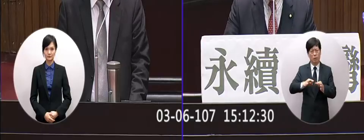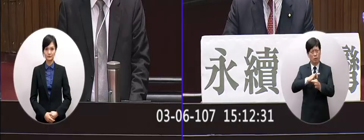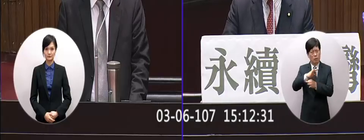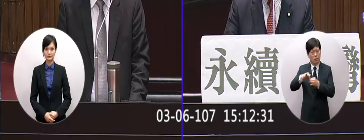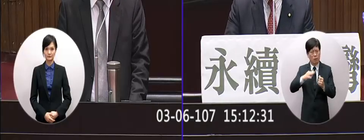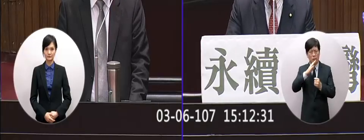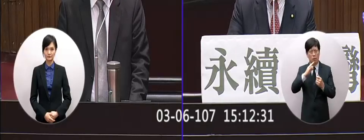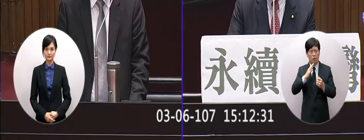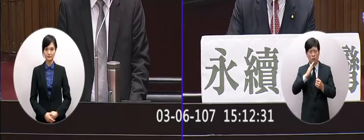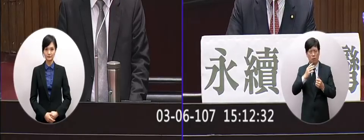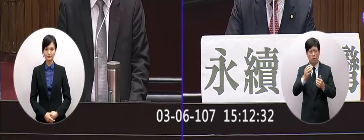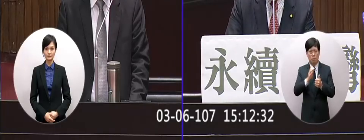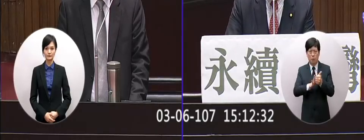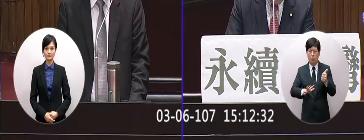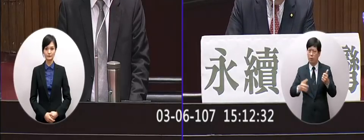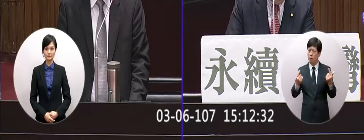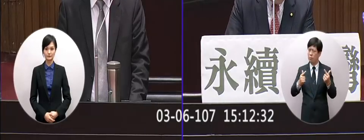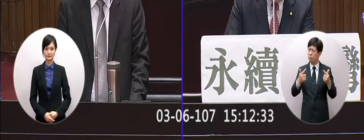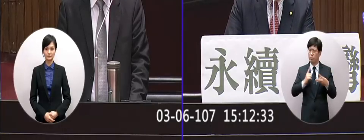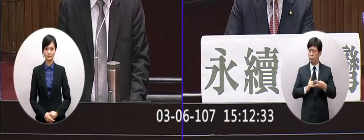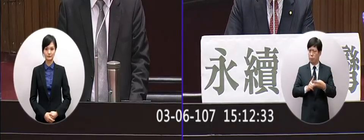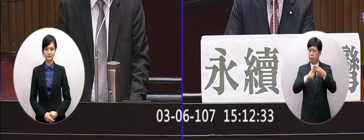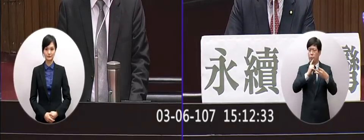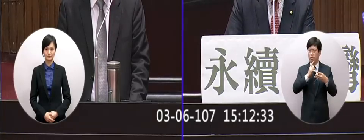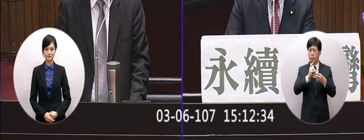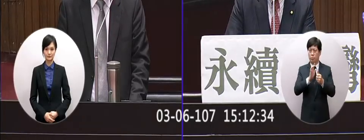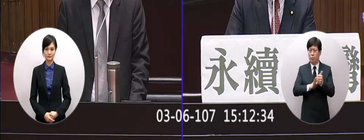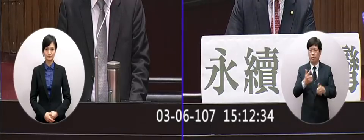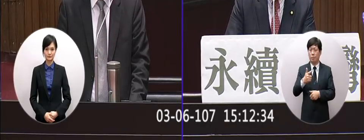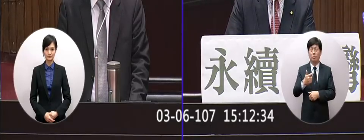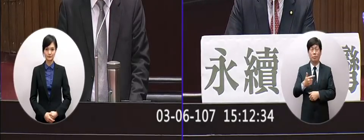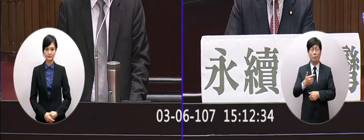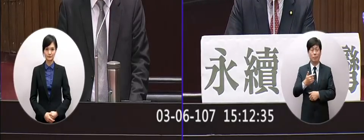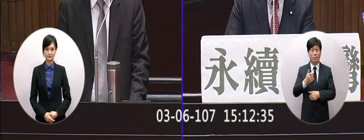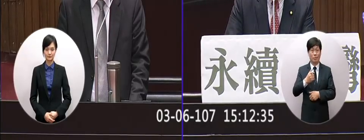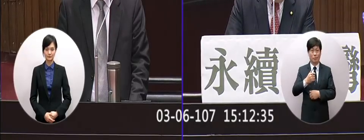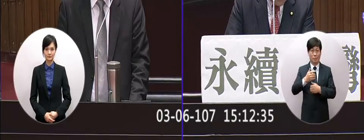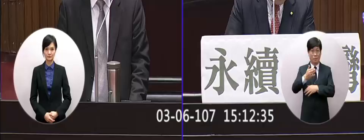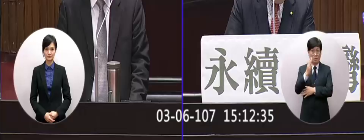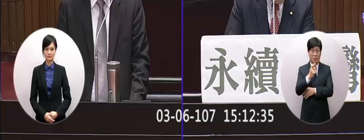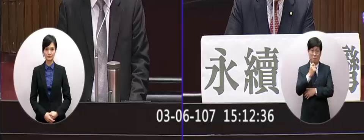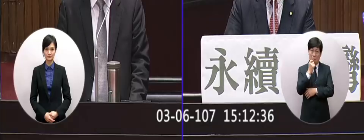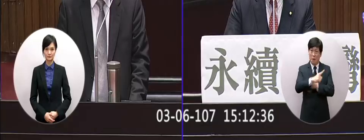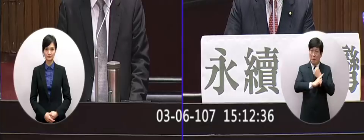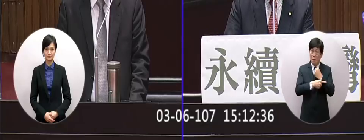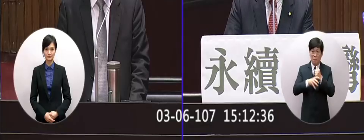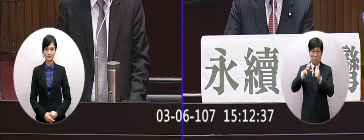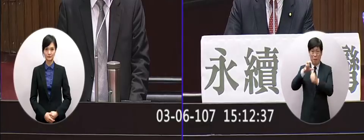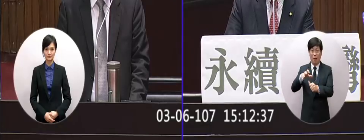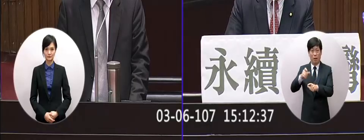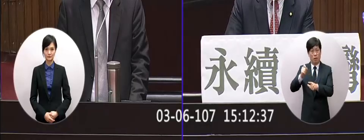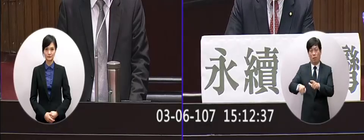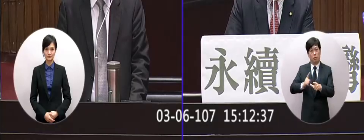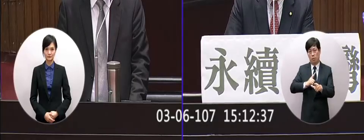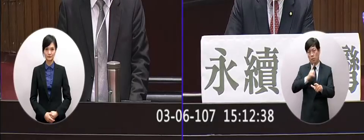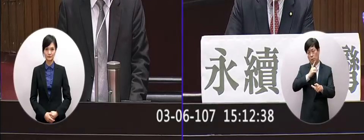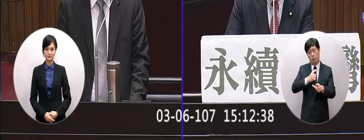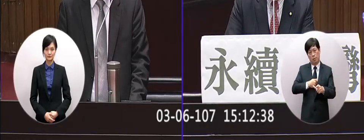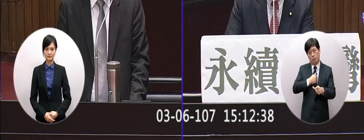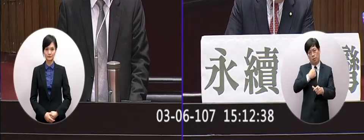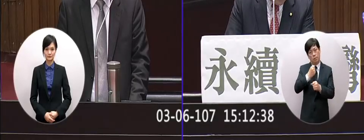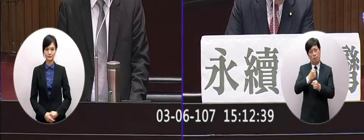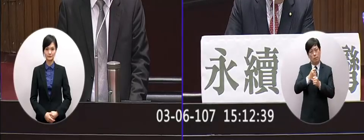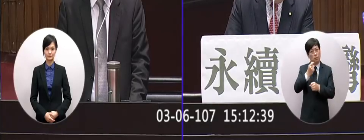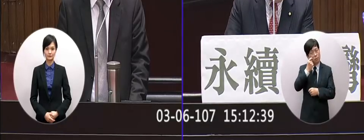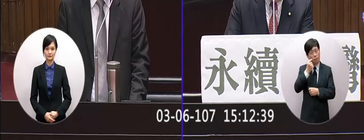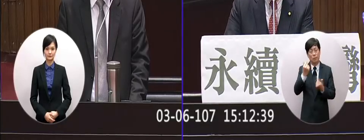乎已经不是我们这个行业主要的生计，因为政府的采购法逼这一些业者已经快生存不下去了。那根